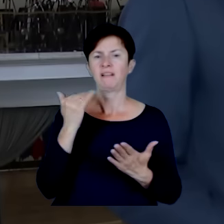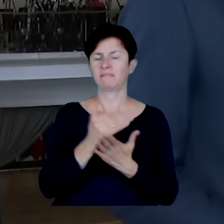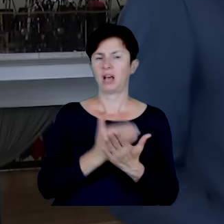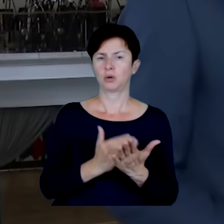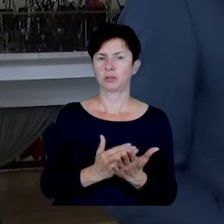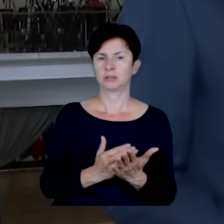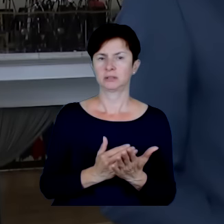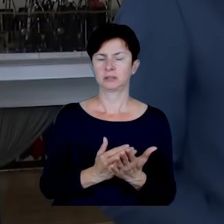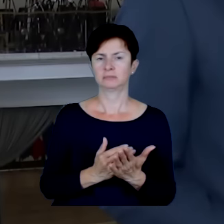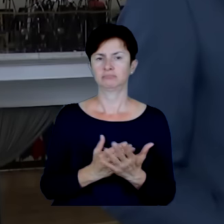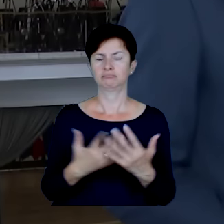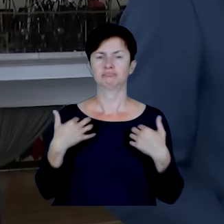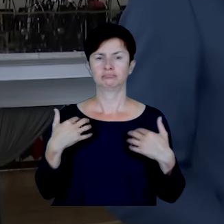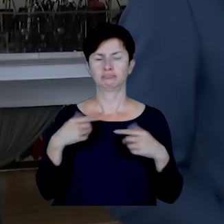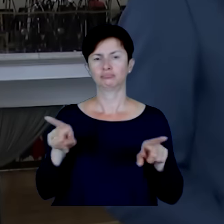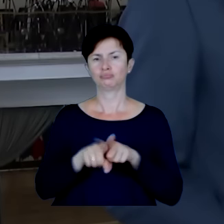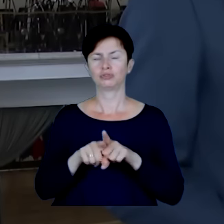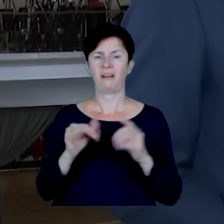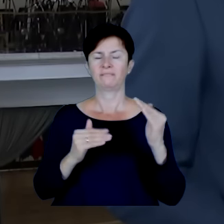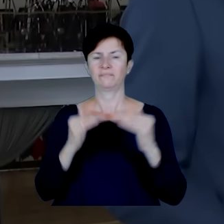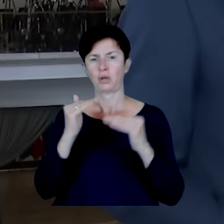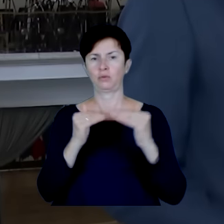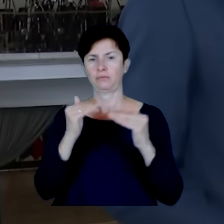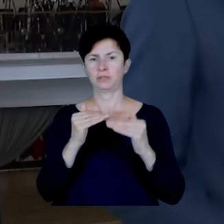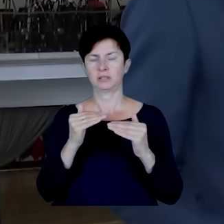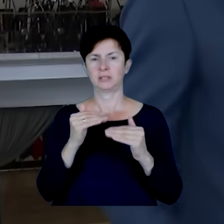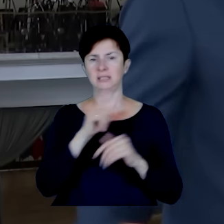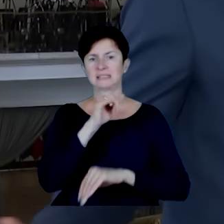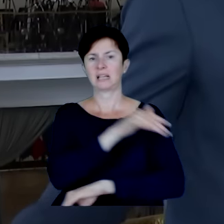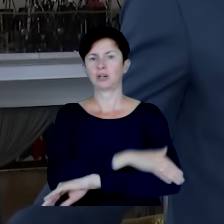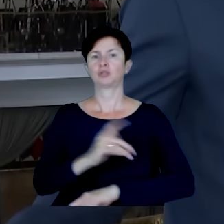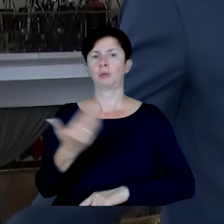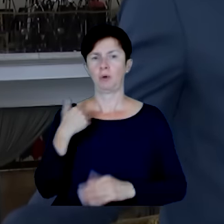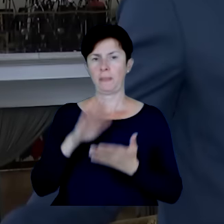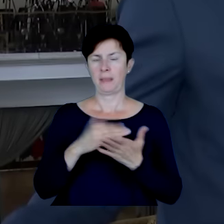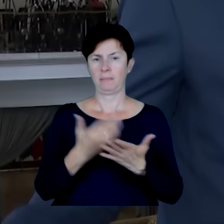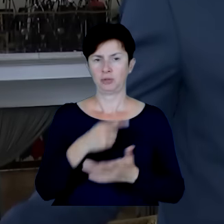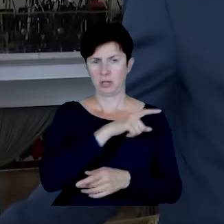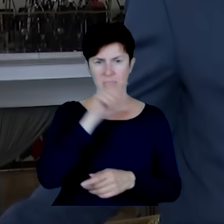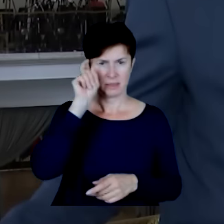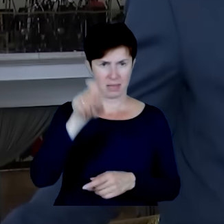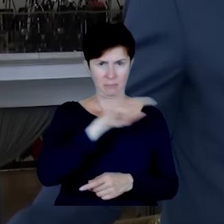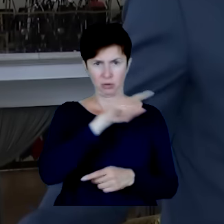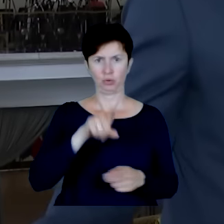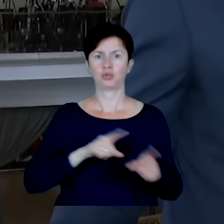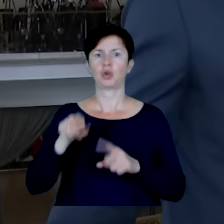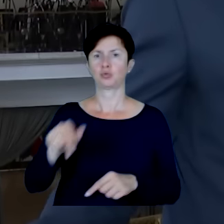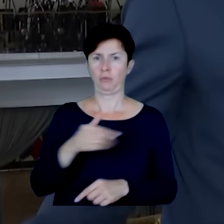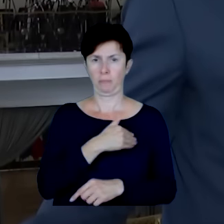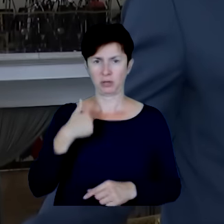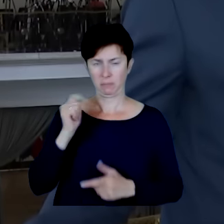aby wyrównać te ich warunki za granicą, na przykład w Niemczech. No to rozumiem, że tu hotele trzeba będzie szykować niebawem.